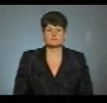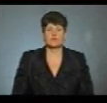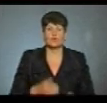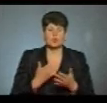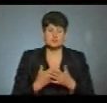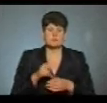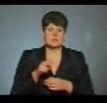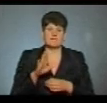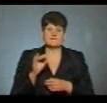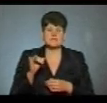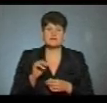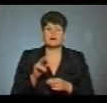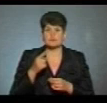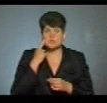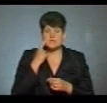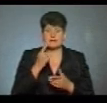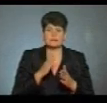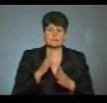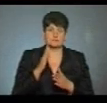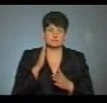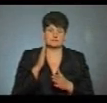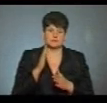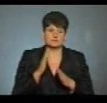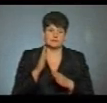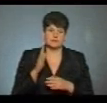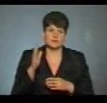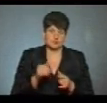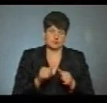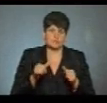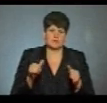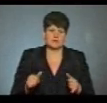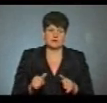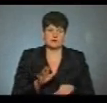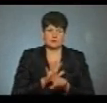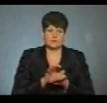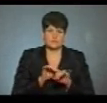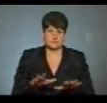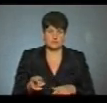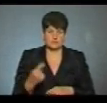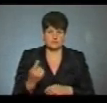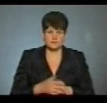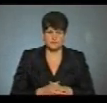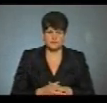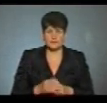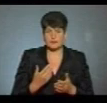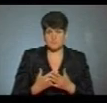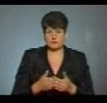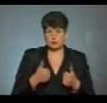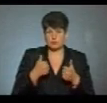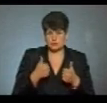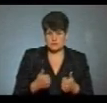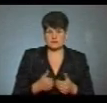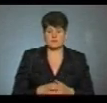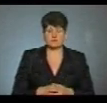Отже, пане Василю, як оцінюєте тенденції поширення COVID-19 на Тернопільщині? Ну, мабуть, позитивно так